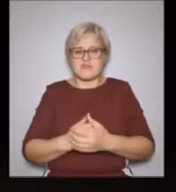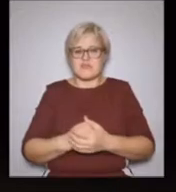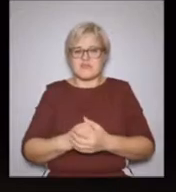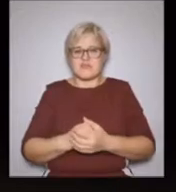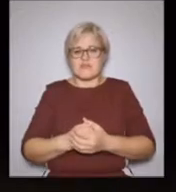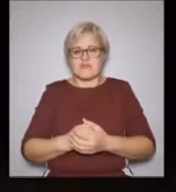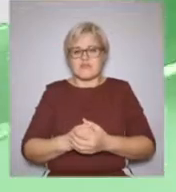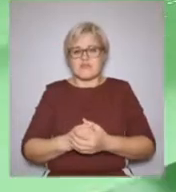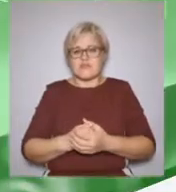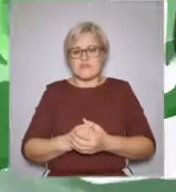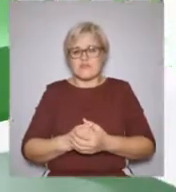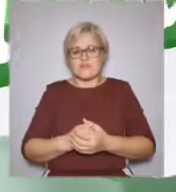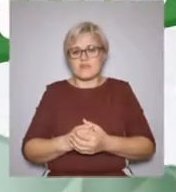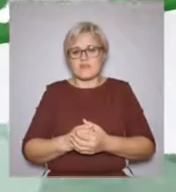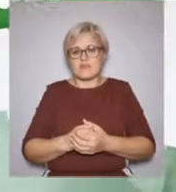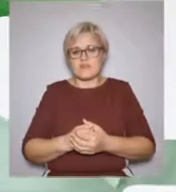приятно